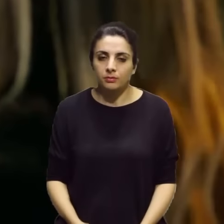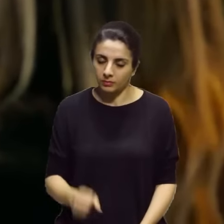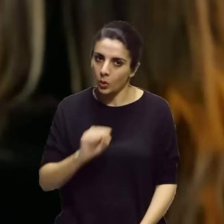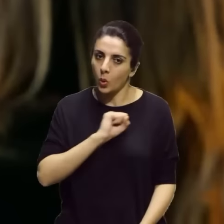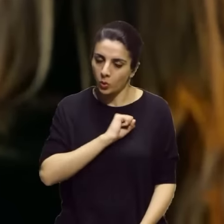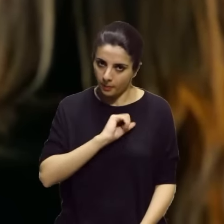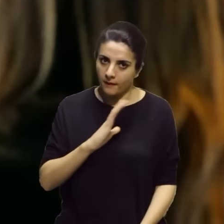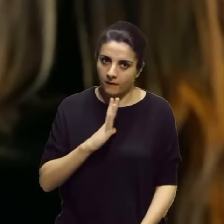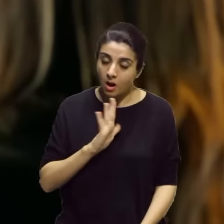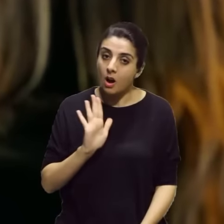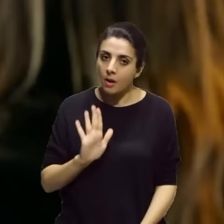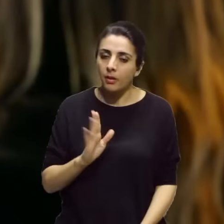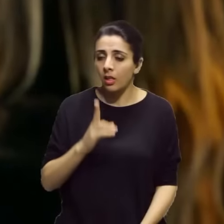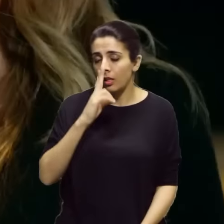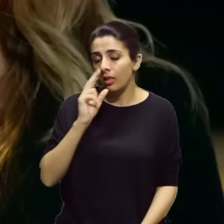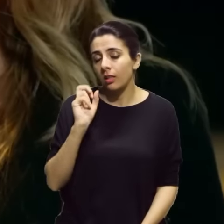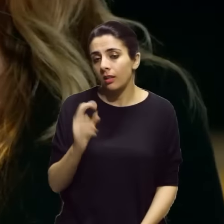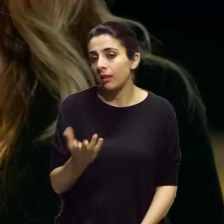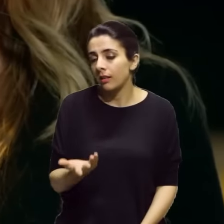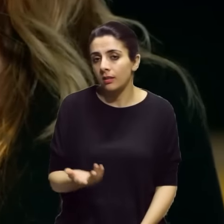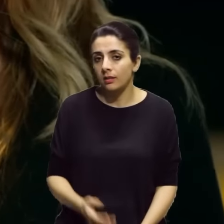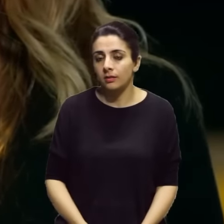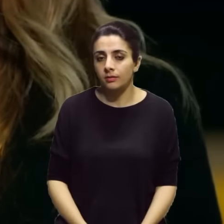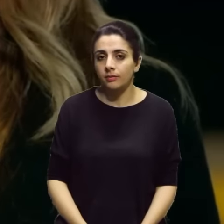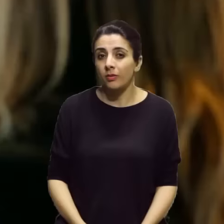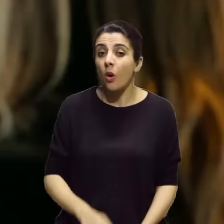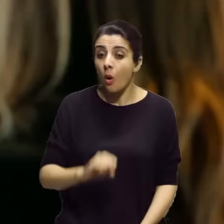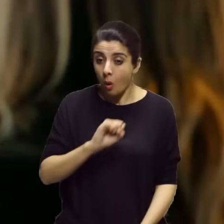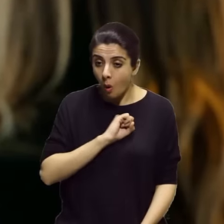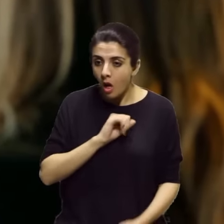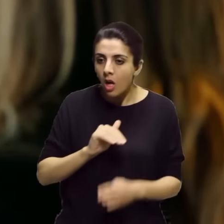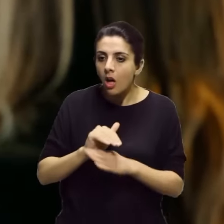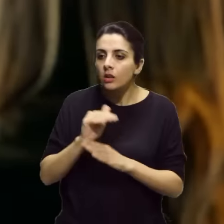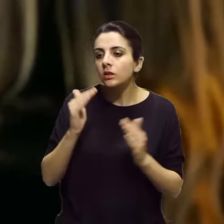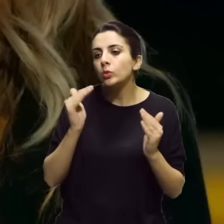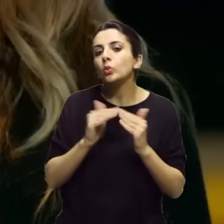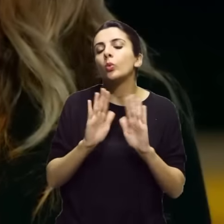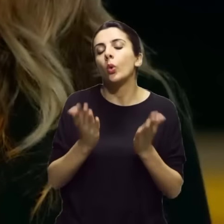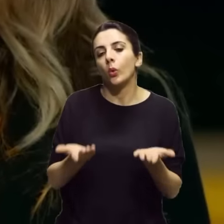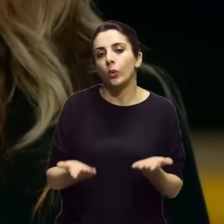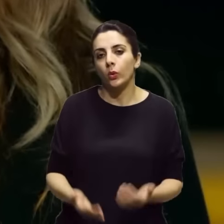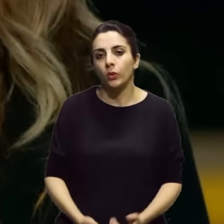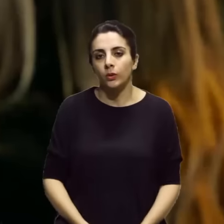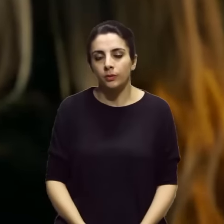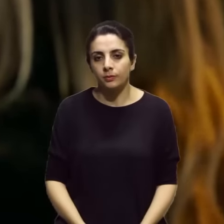Korktum ama umursamadım. Korkarak yaşanmaz çünkü.